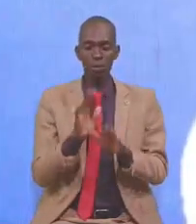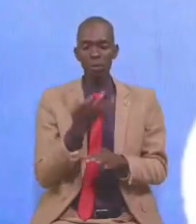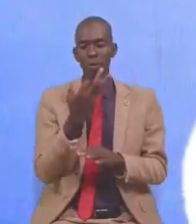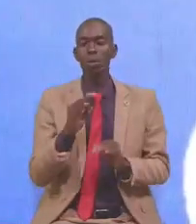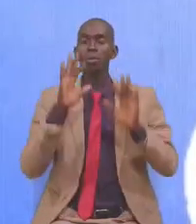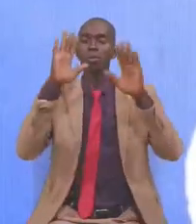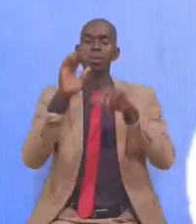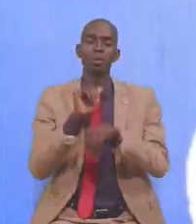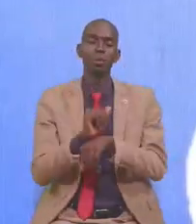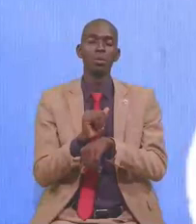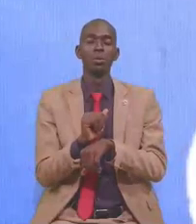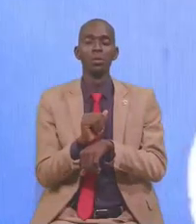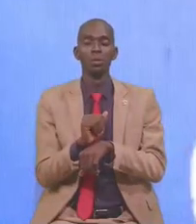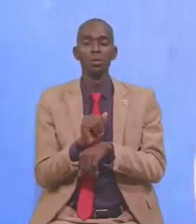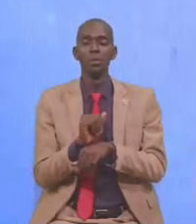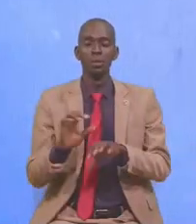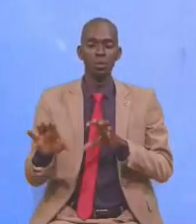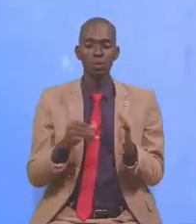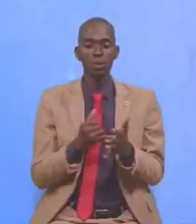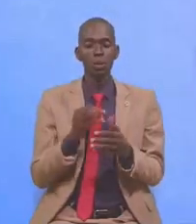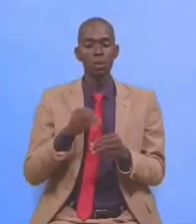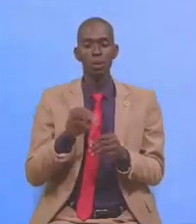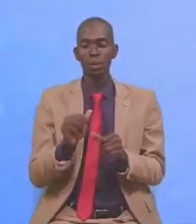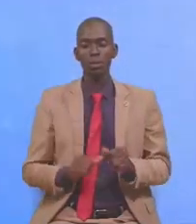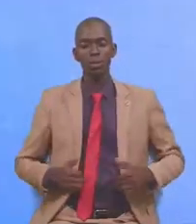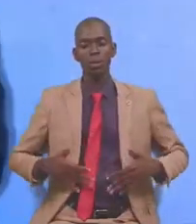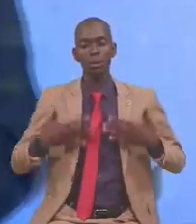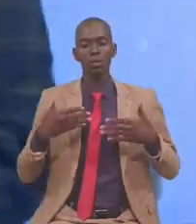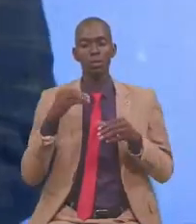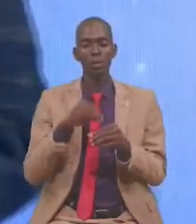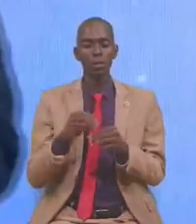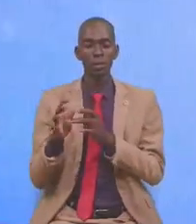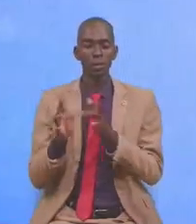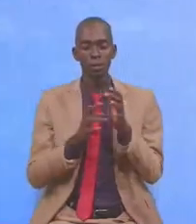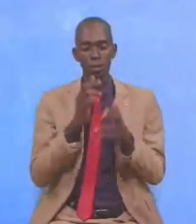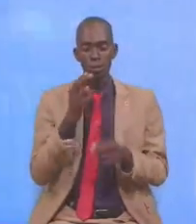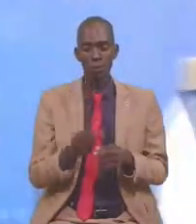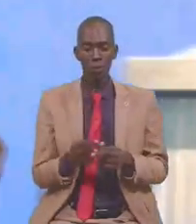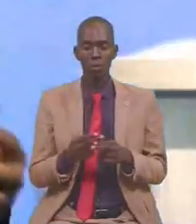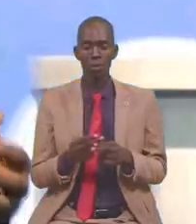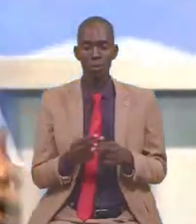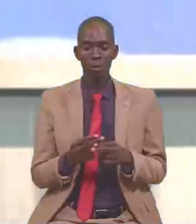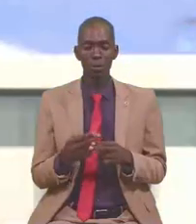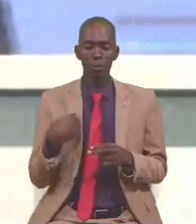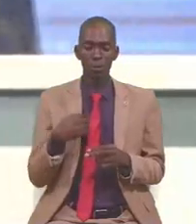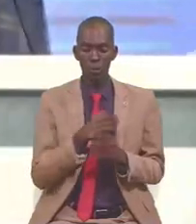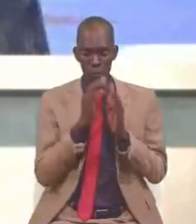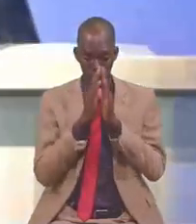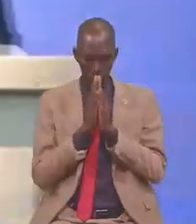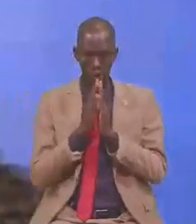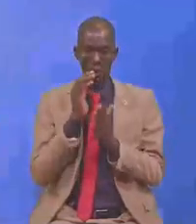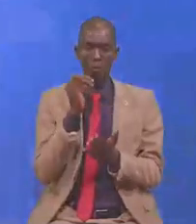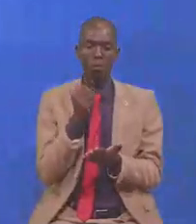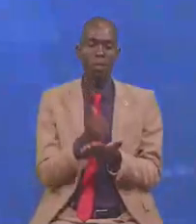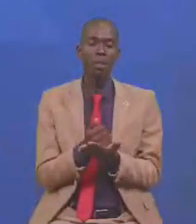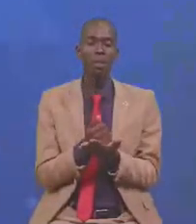miracles. Accomplis cela dans chaque vie. Au nom de Jésus, nous prions.